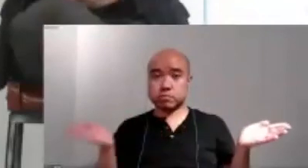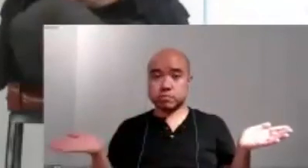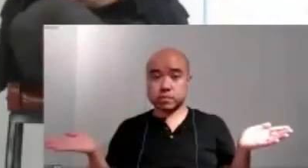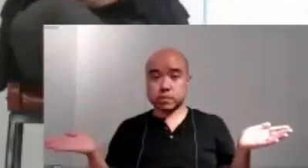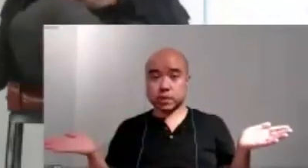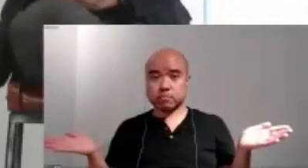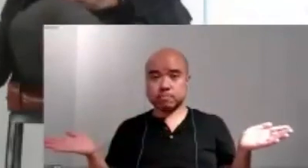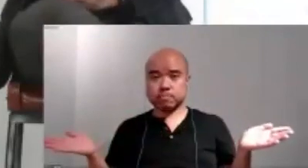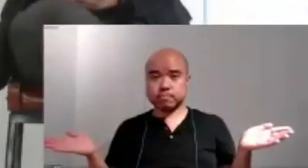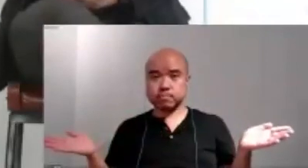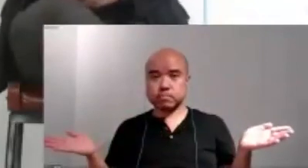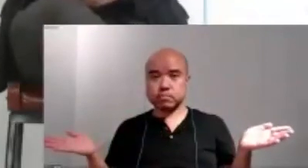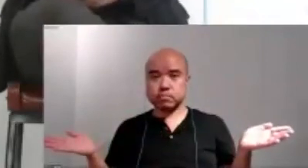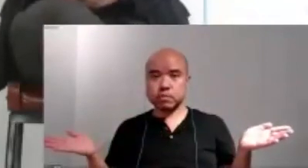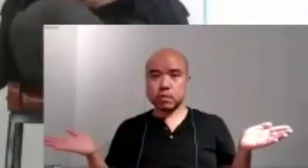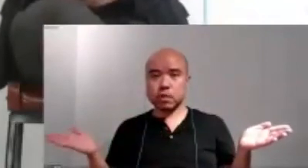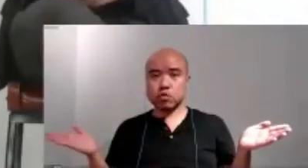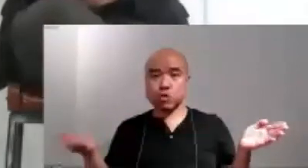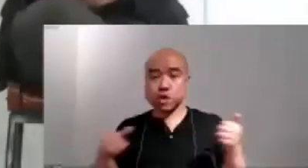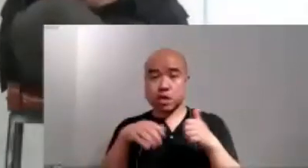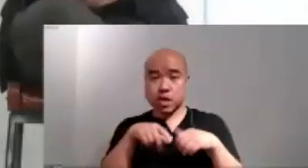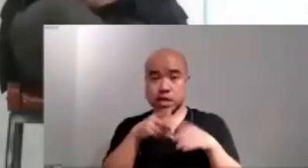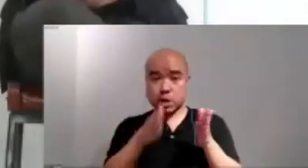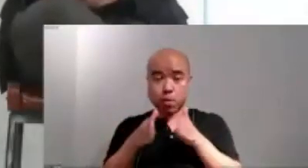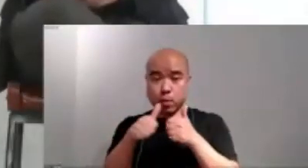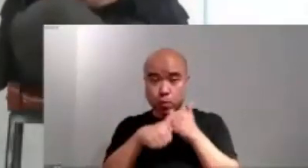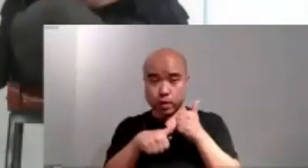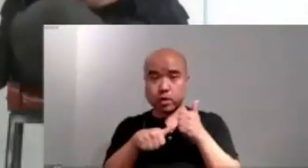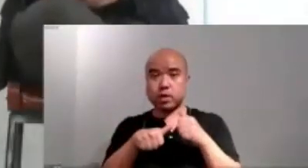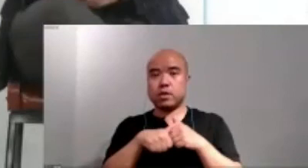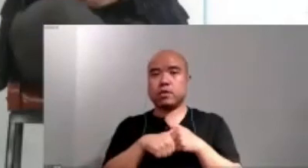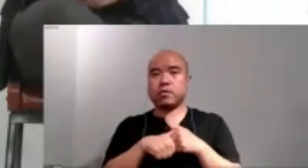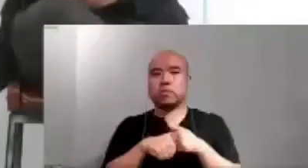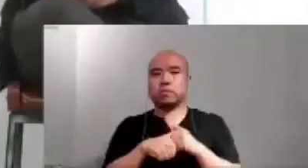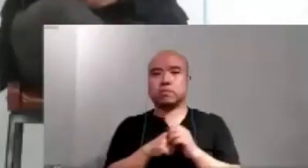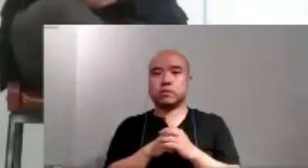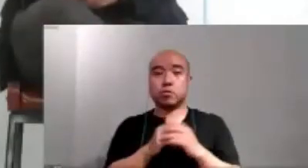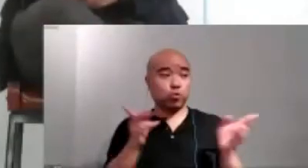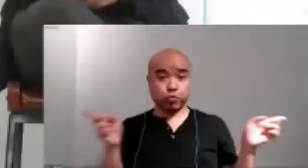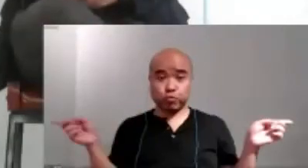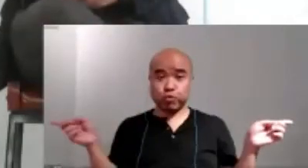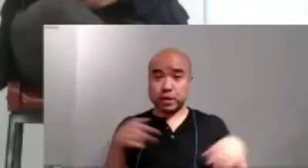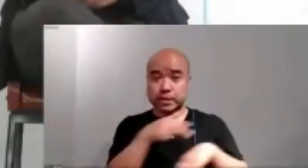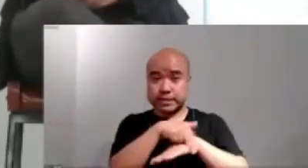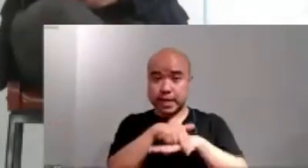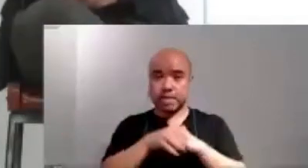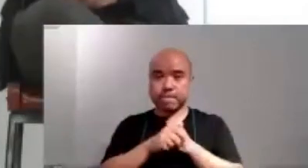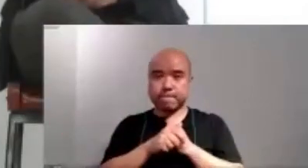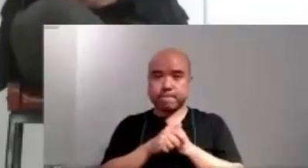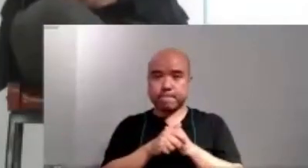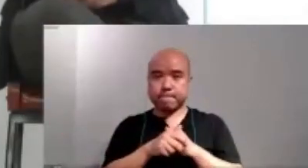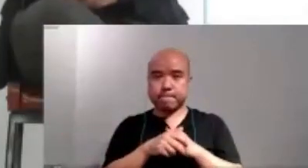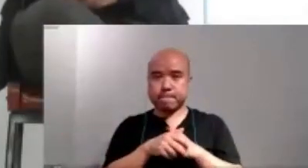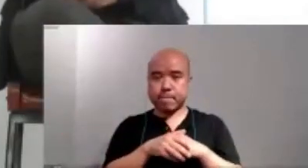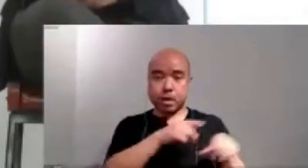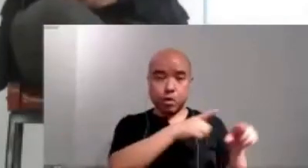都是我们筹备委员会的委员 Alex 和 Ian 精心炮制的。他们两位分别都是中西区和